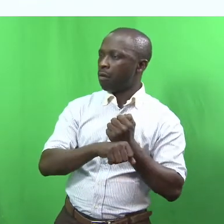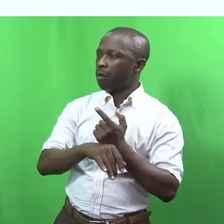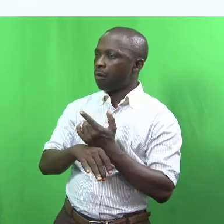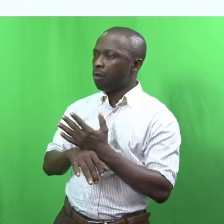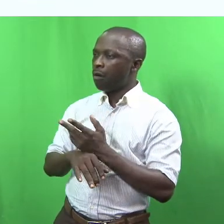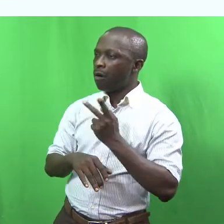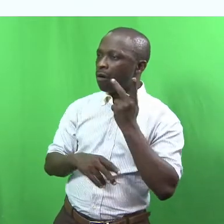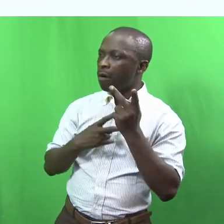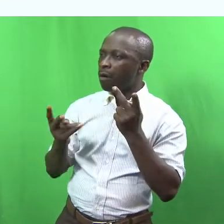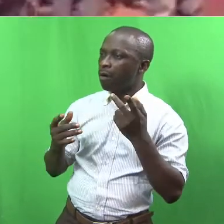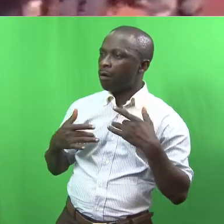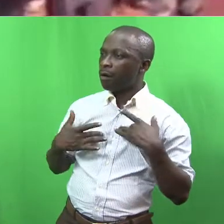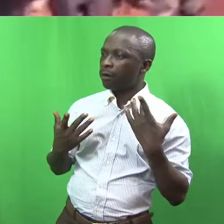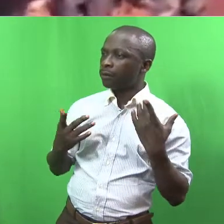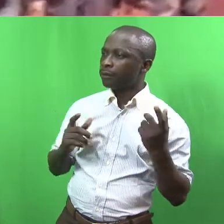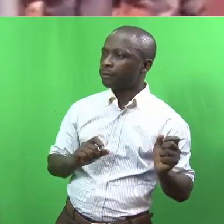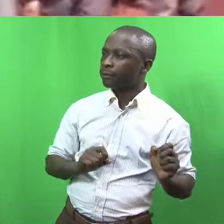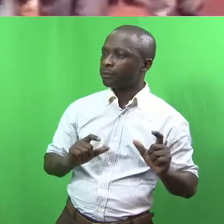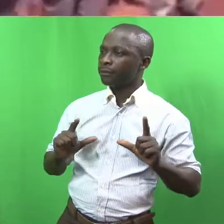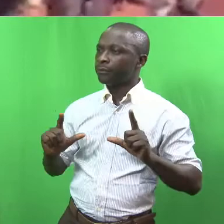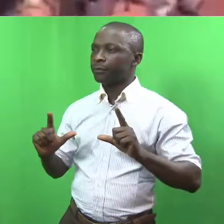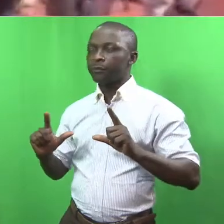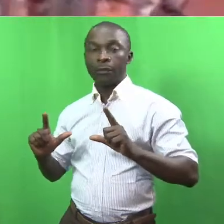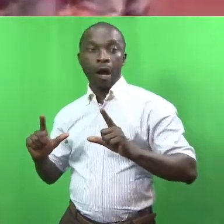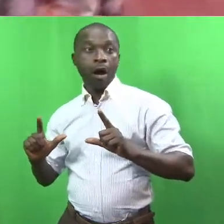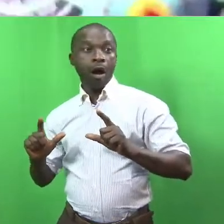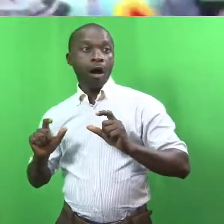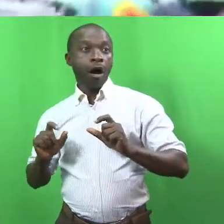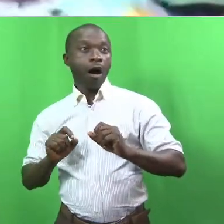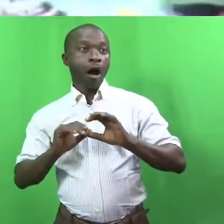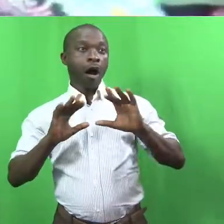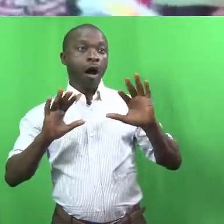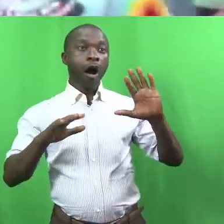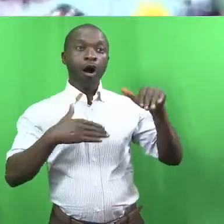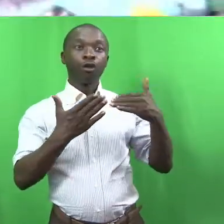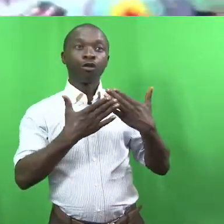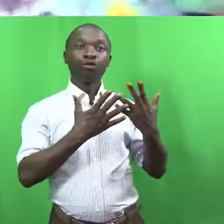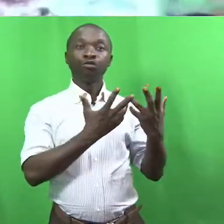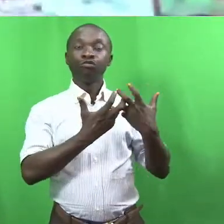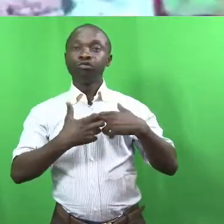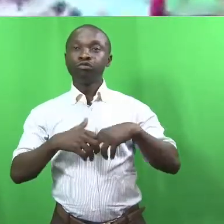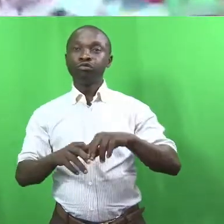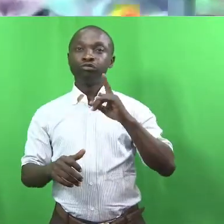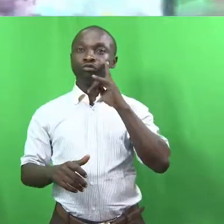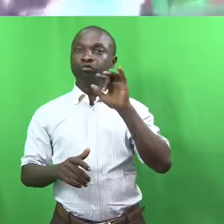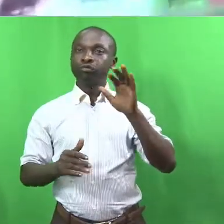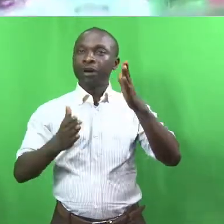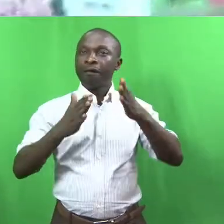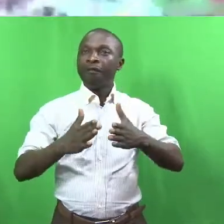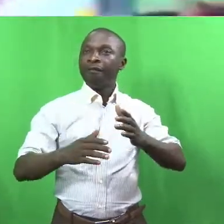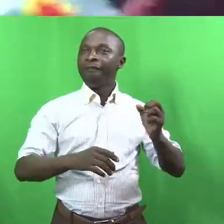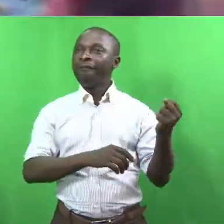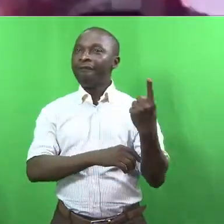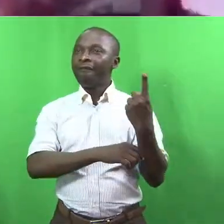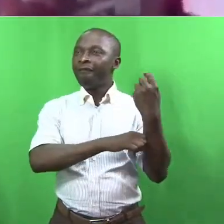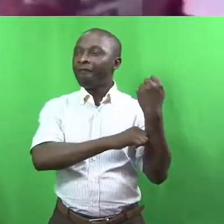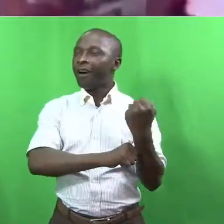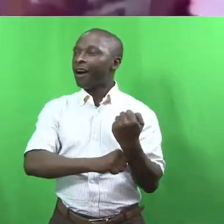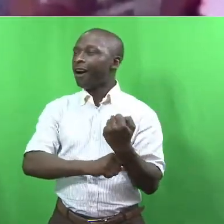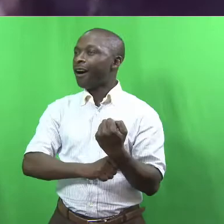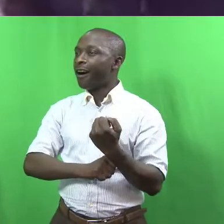Fogen, reportage. Ils se sont tous mobilisés comme un seul homme, les habitants de la ville de Banganté, pour réserver un accueil